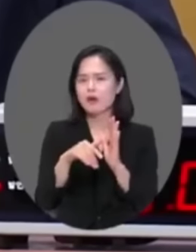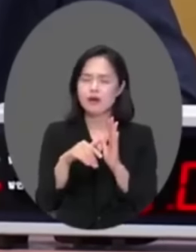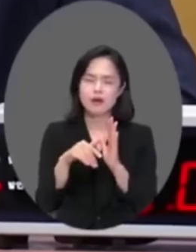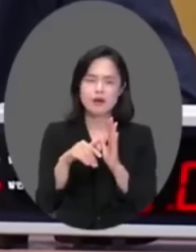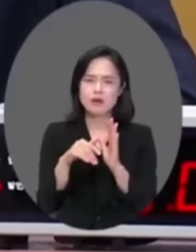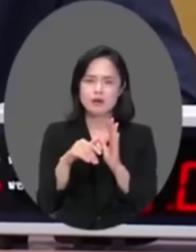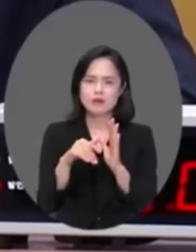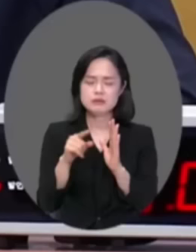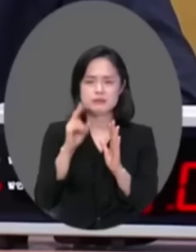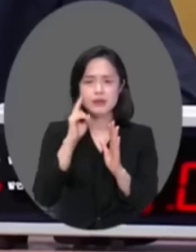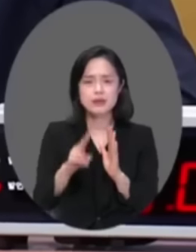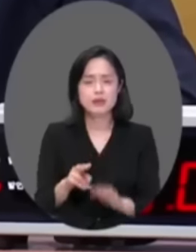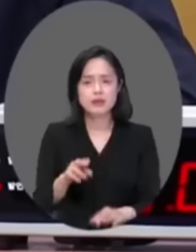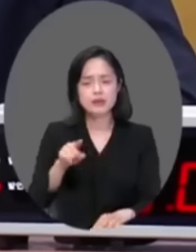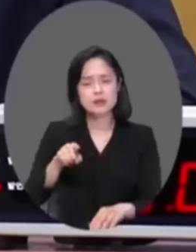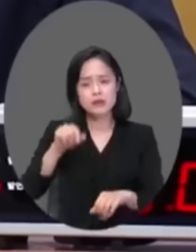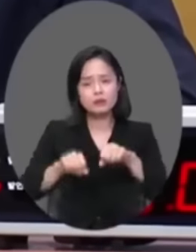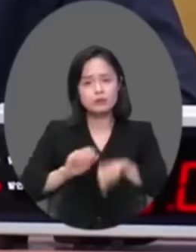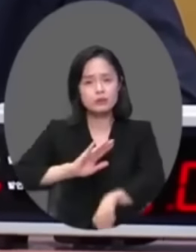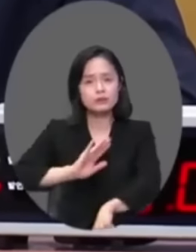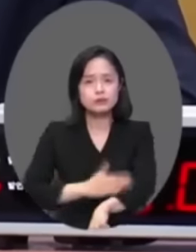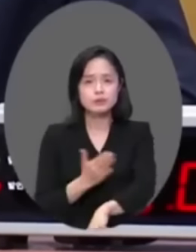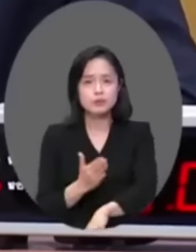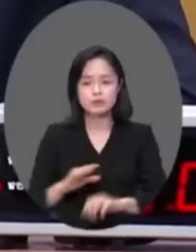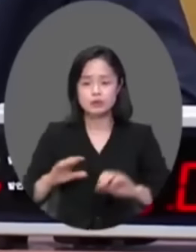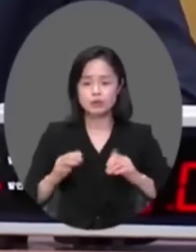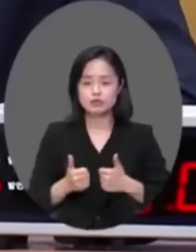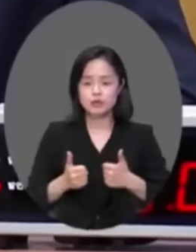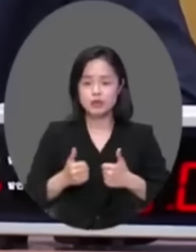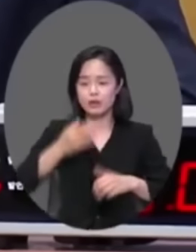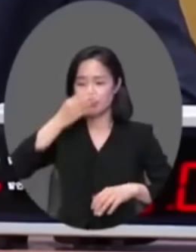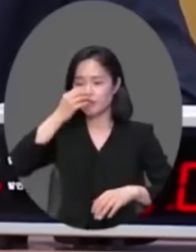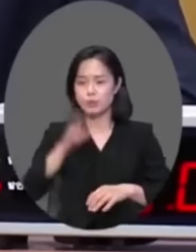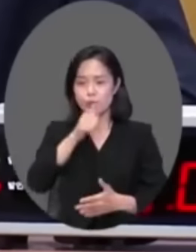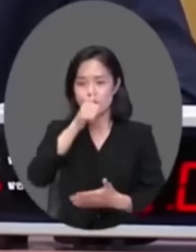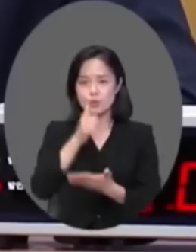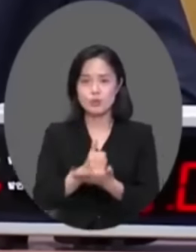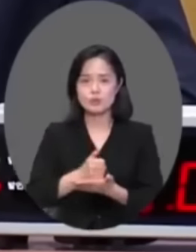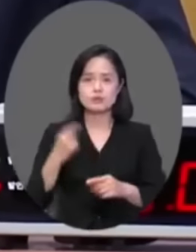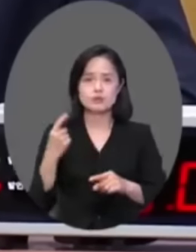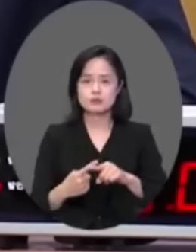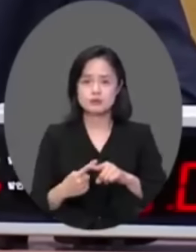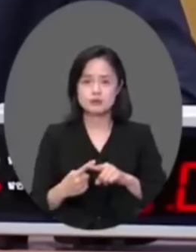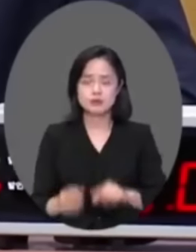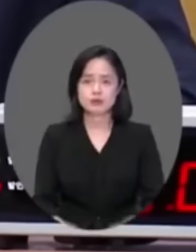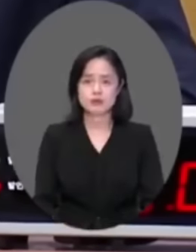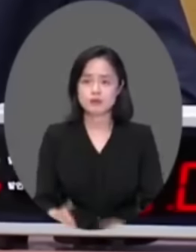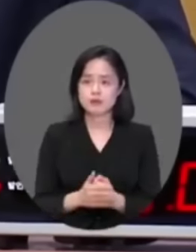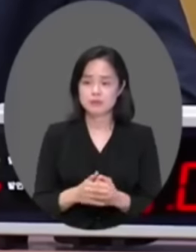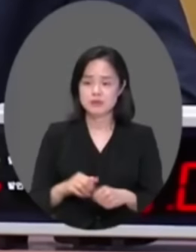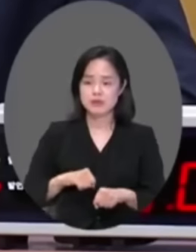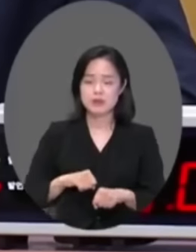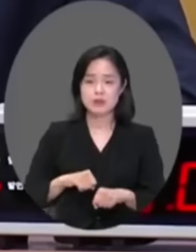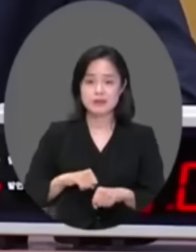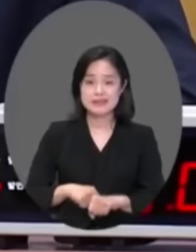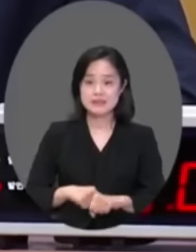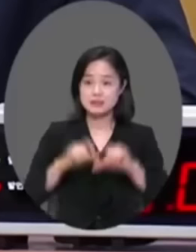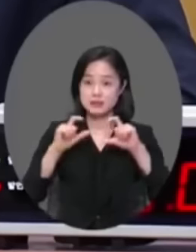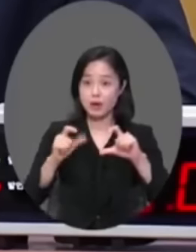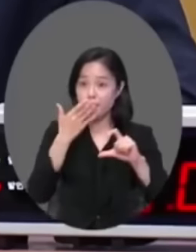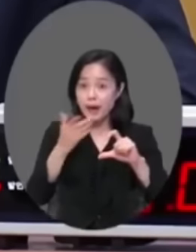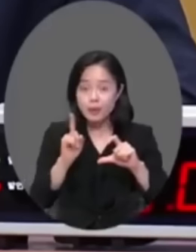태도입니다 이거는 국회 모욕죄에 해당될 수 있기 때문에 5년 이하의 징역 또는 1천만 원 이상